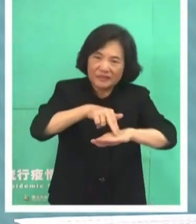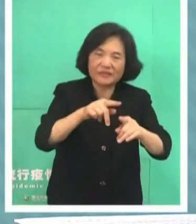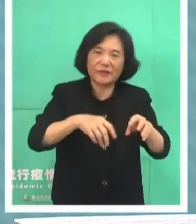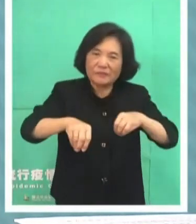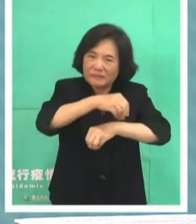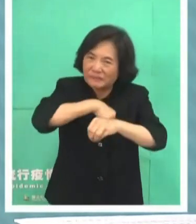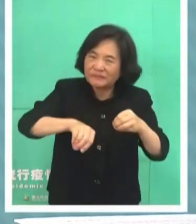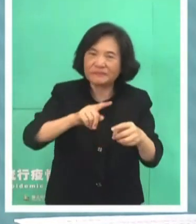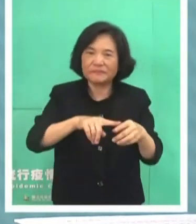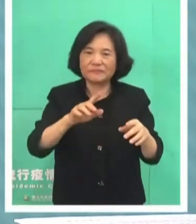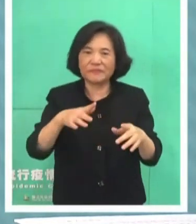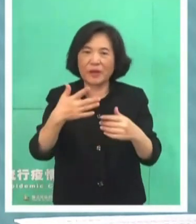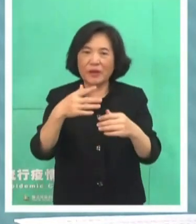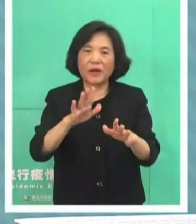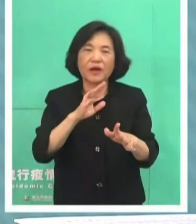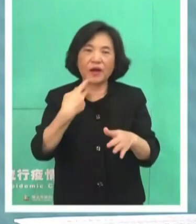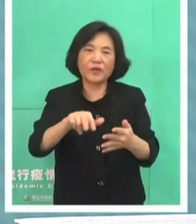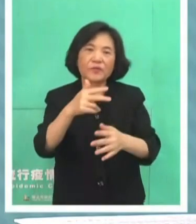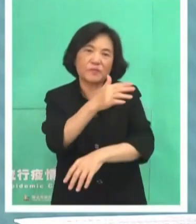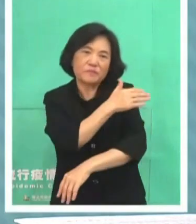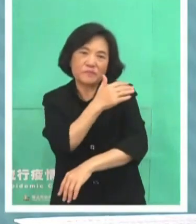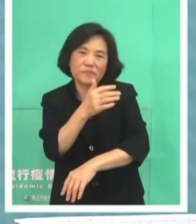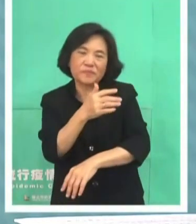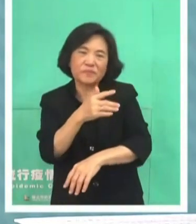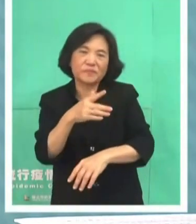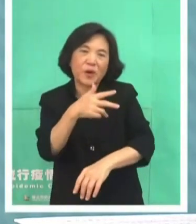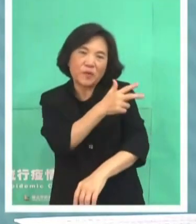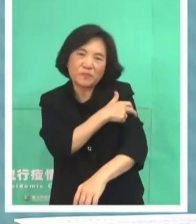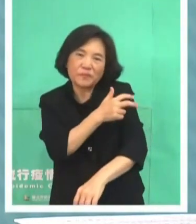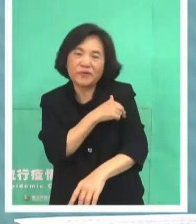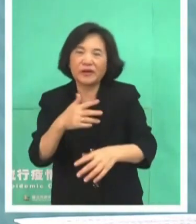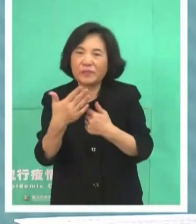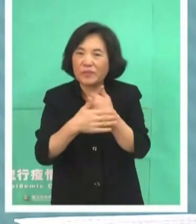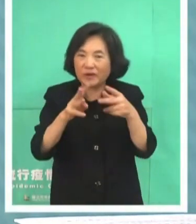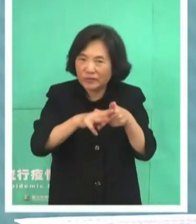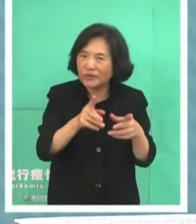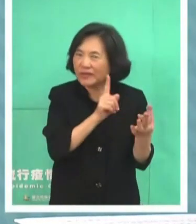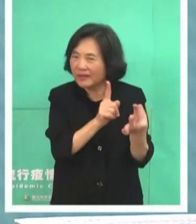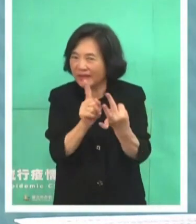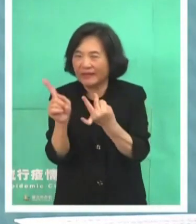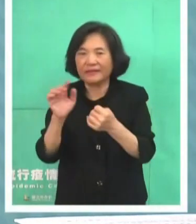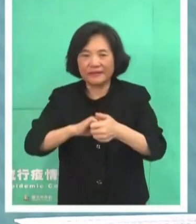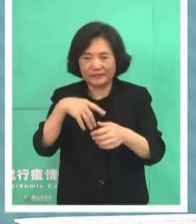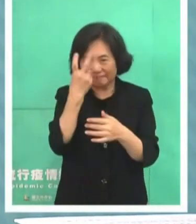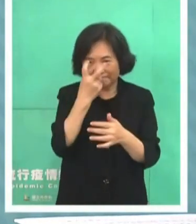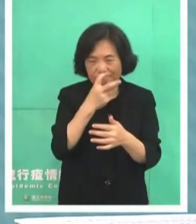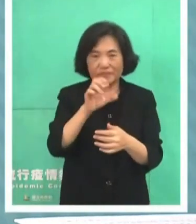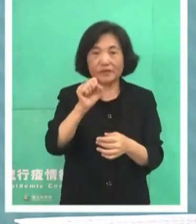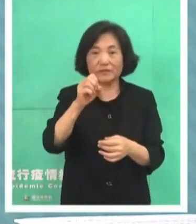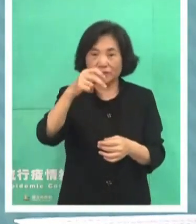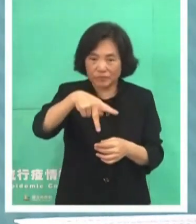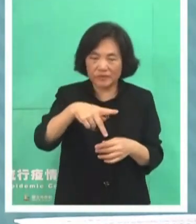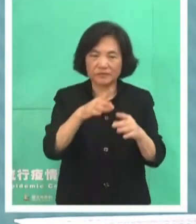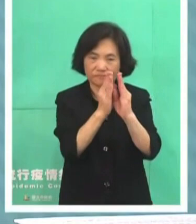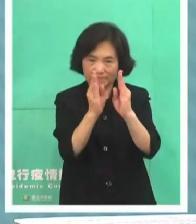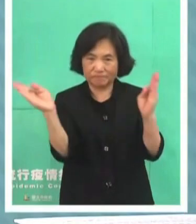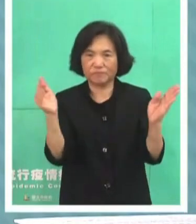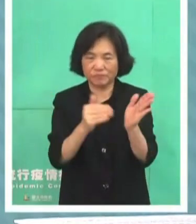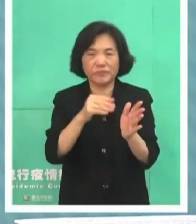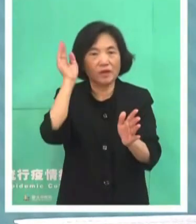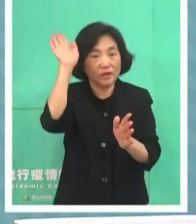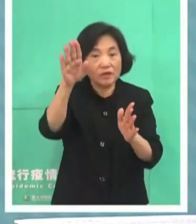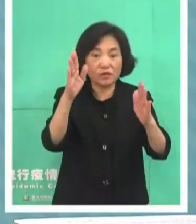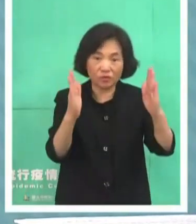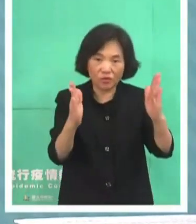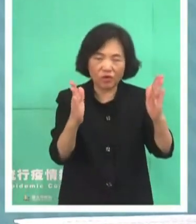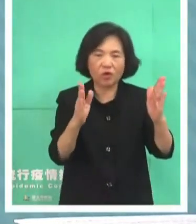营运，你知道哈，保全，你知道哈，所有 SOP 要做一个哦一个反省，要做一个版本，你知道哈，变成一